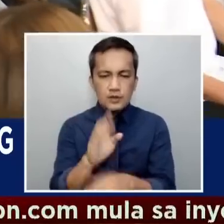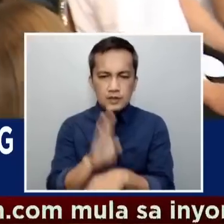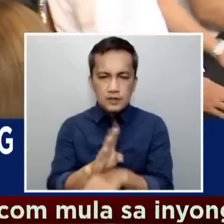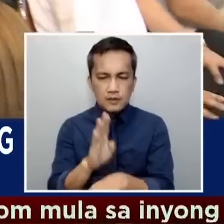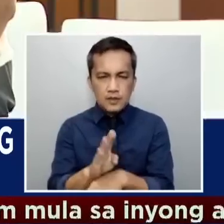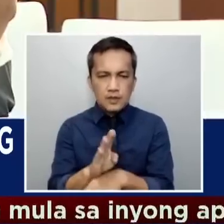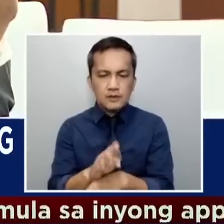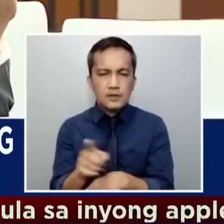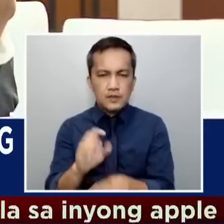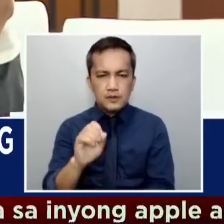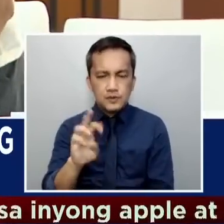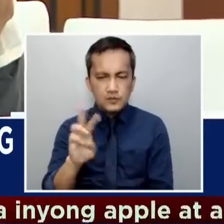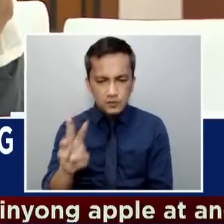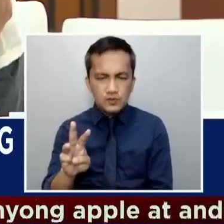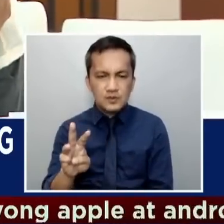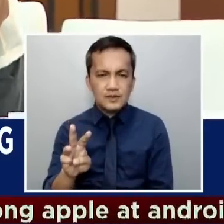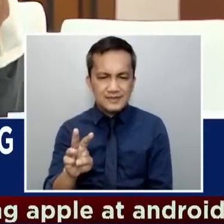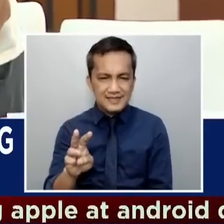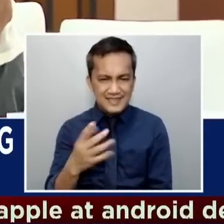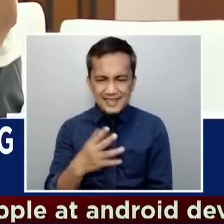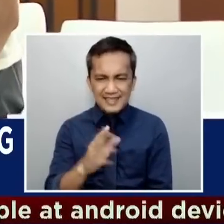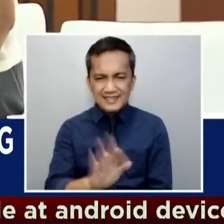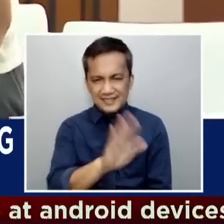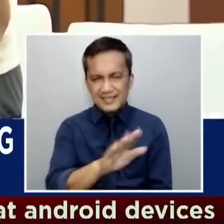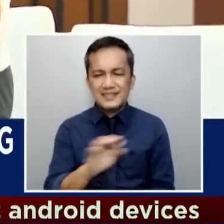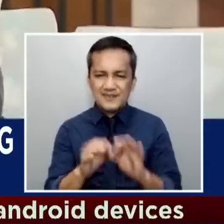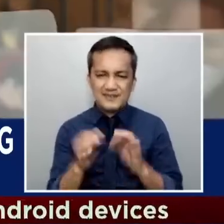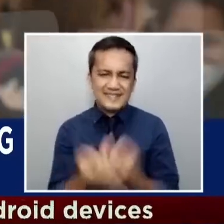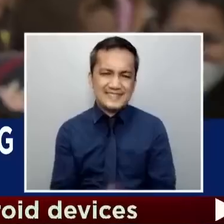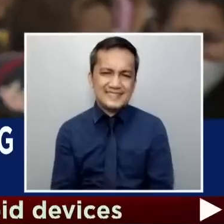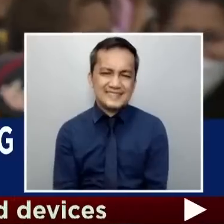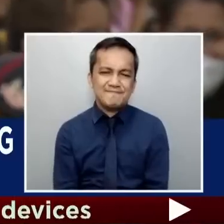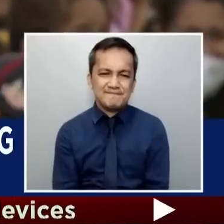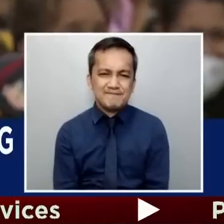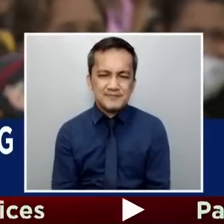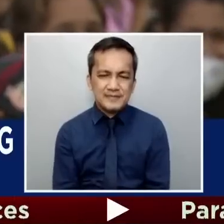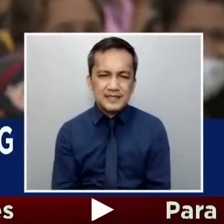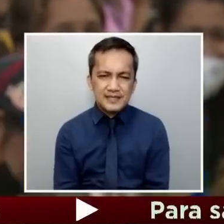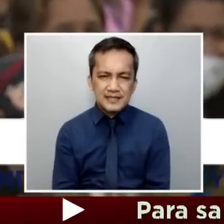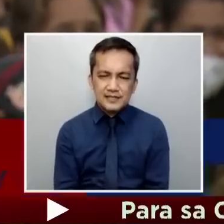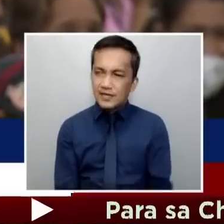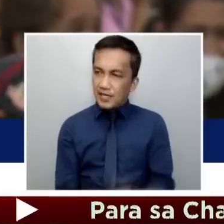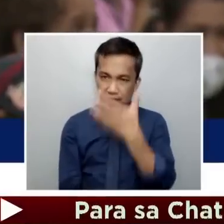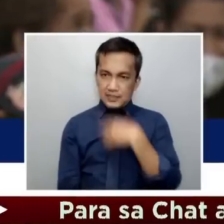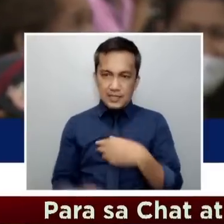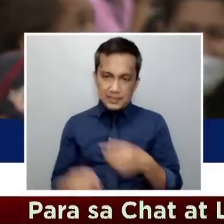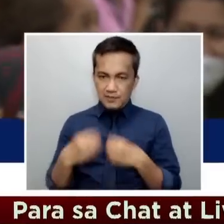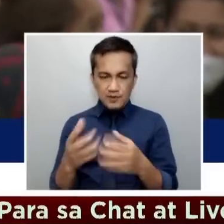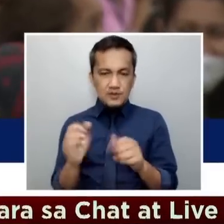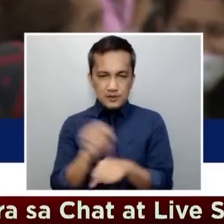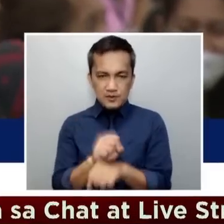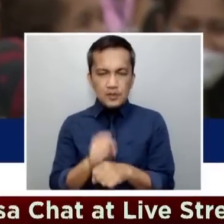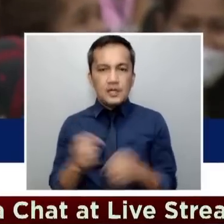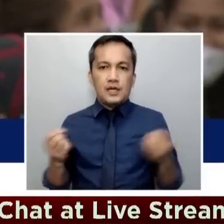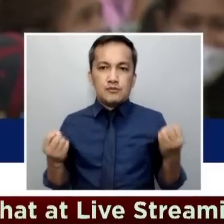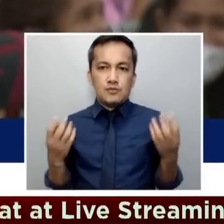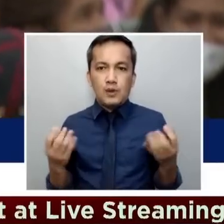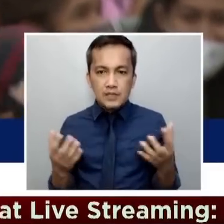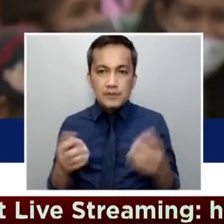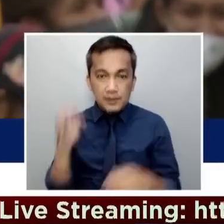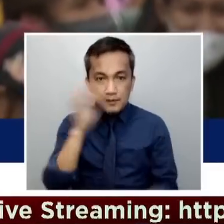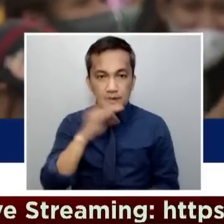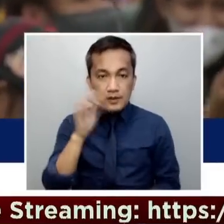mga OFW at kanilang mga pamilya. Sa ganda ng mga alok na trabaho, dumarami ang mga